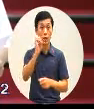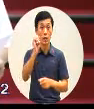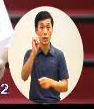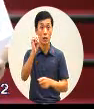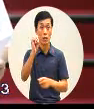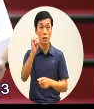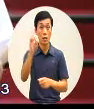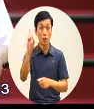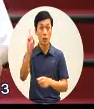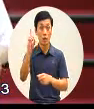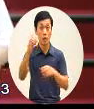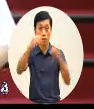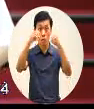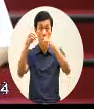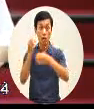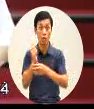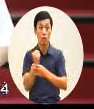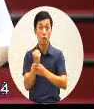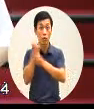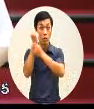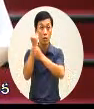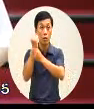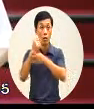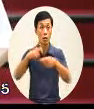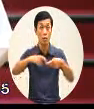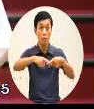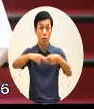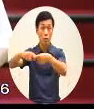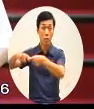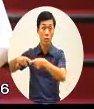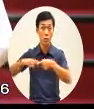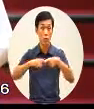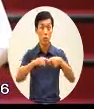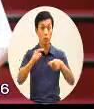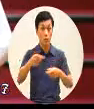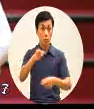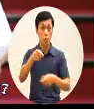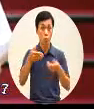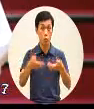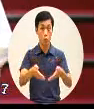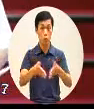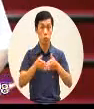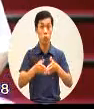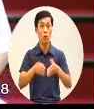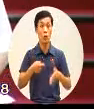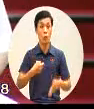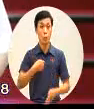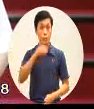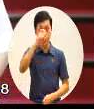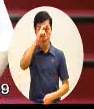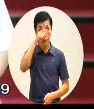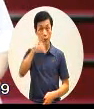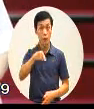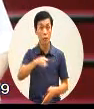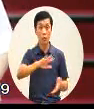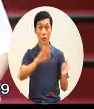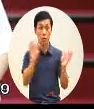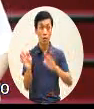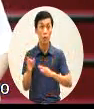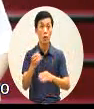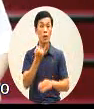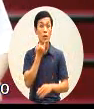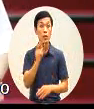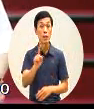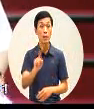成一个整体的我们产业链，我相信讲是非常重要。啊，我希望讲你这部分啦哈，会